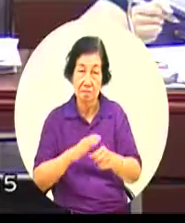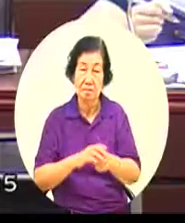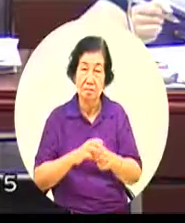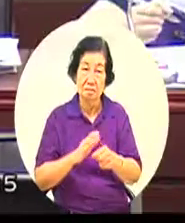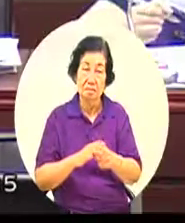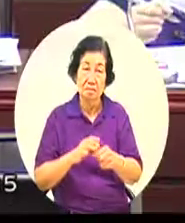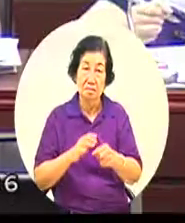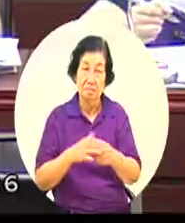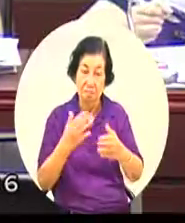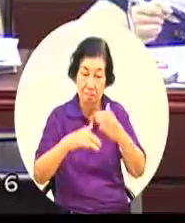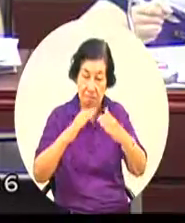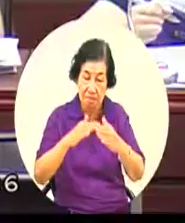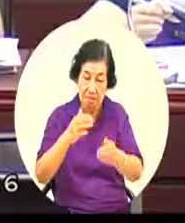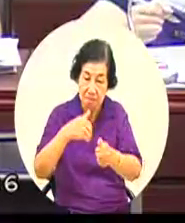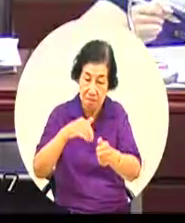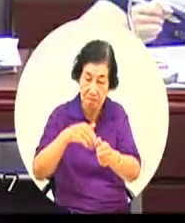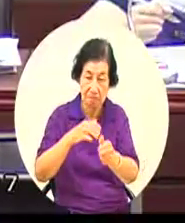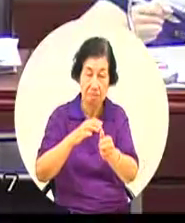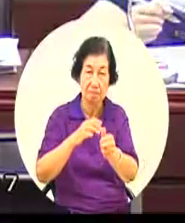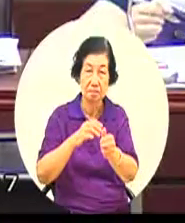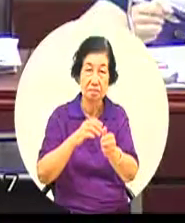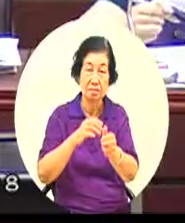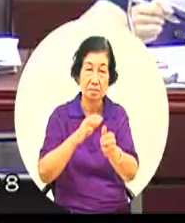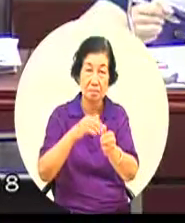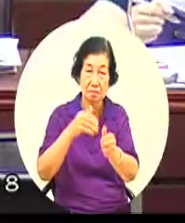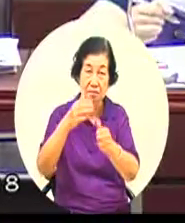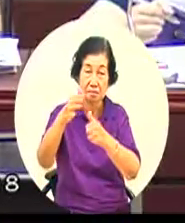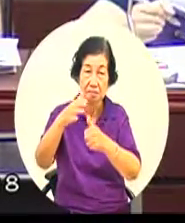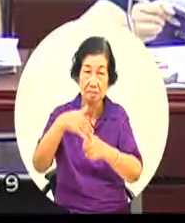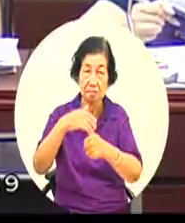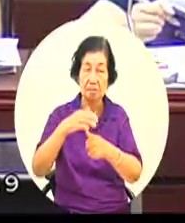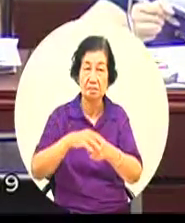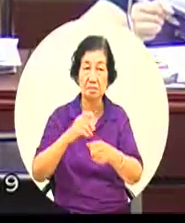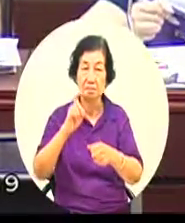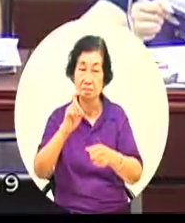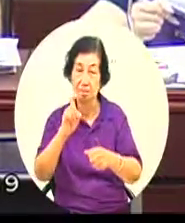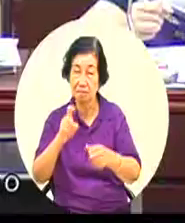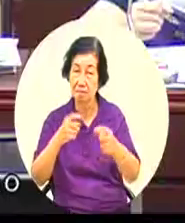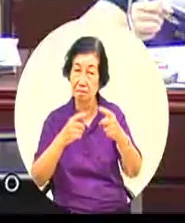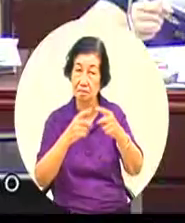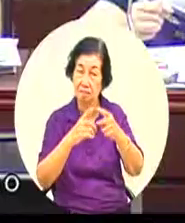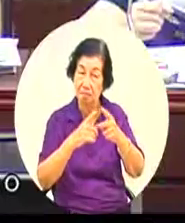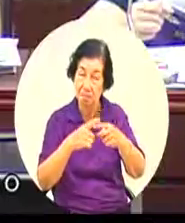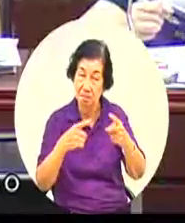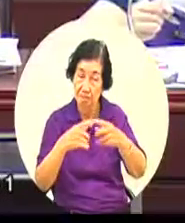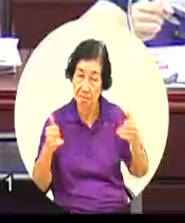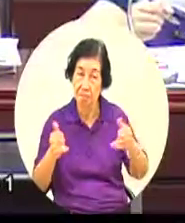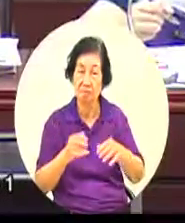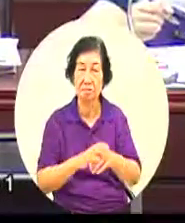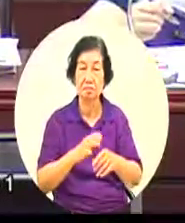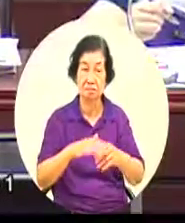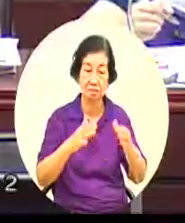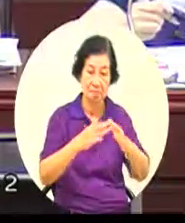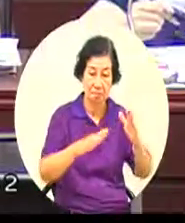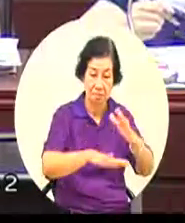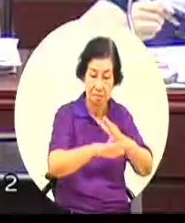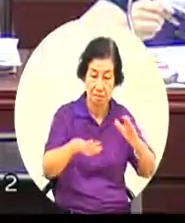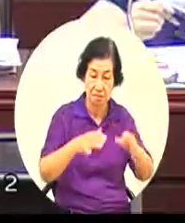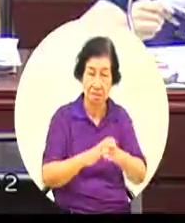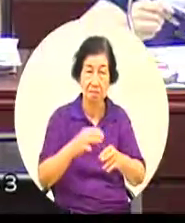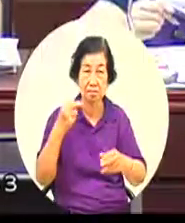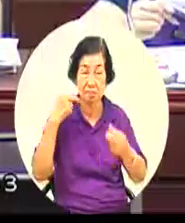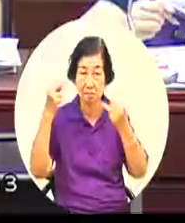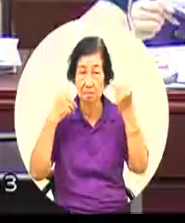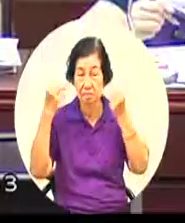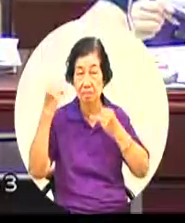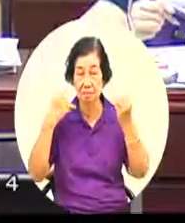校呢，基本上希望用混龄教学，就像我们一般家庭成长嘛，有兄弟姐妹的。 年龄不同的小孩其